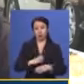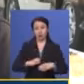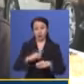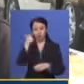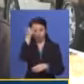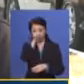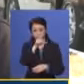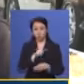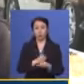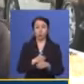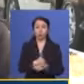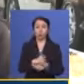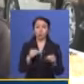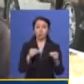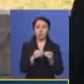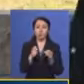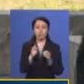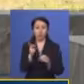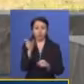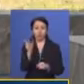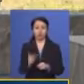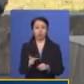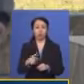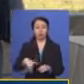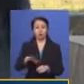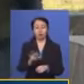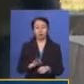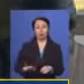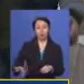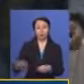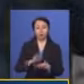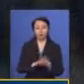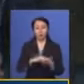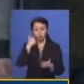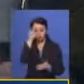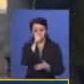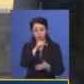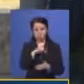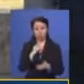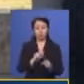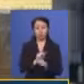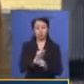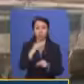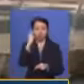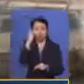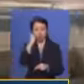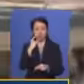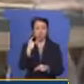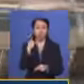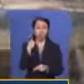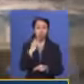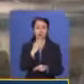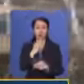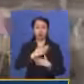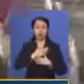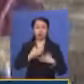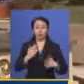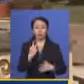год посещают 10-12 человек. В целом по области в течение года прошли курсы по изучению казахского и английского языков